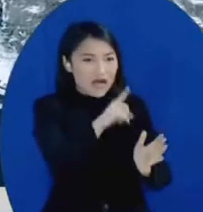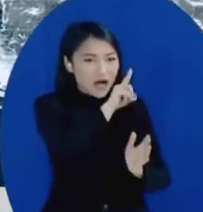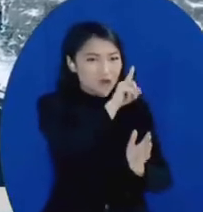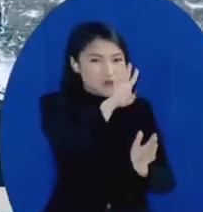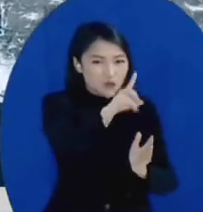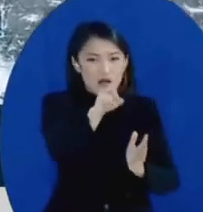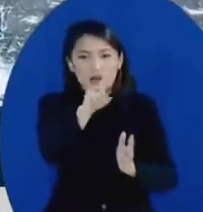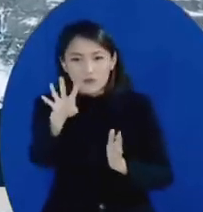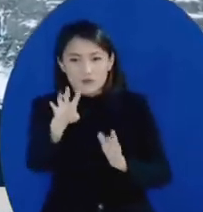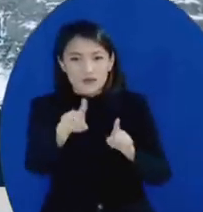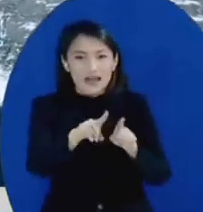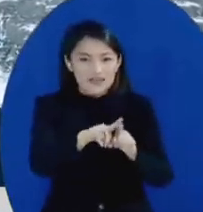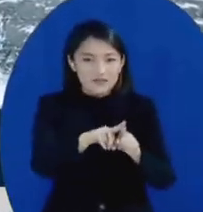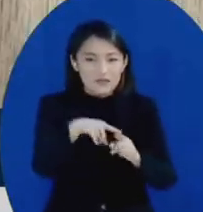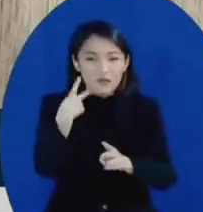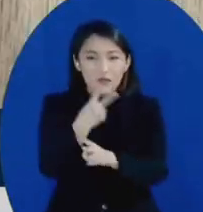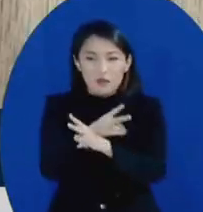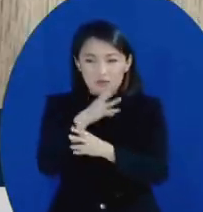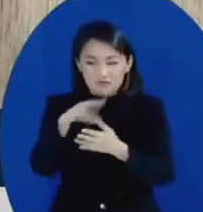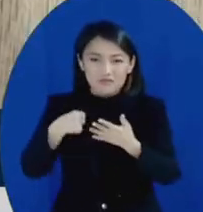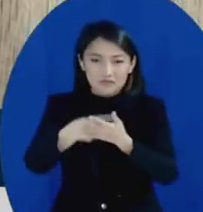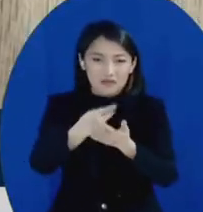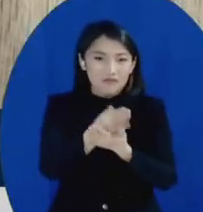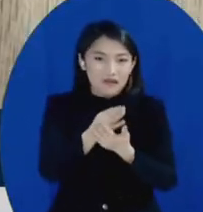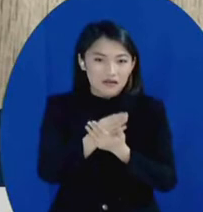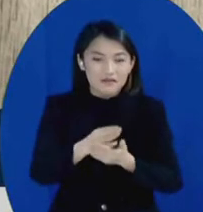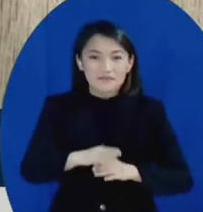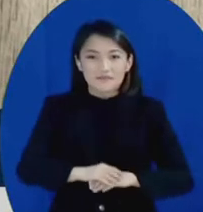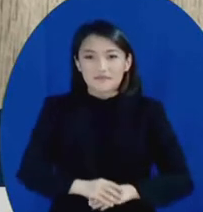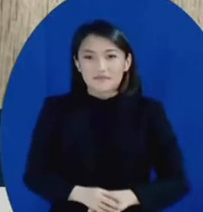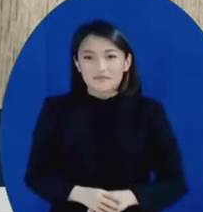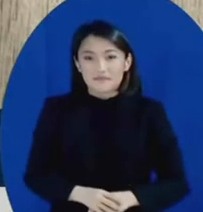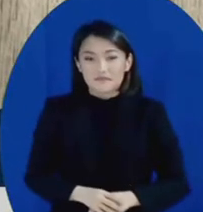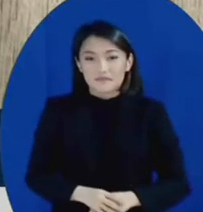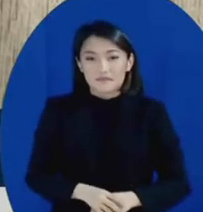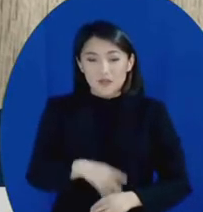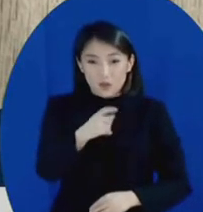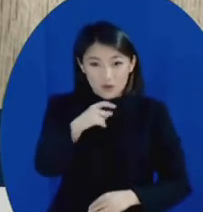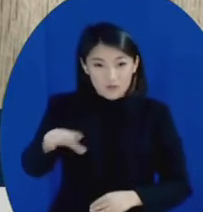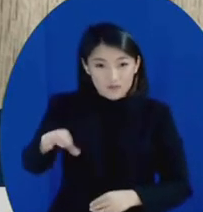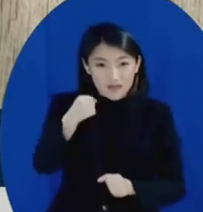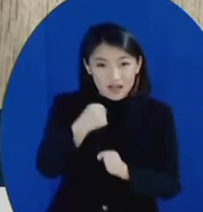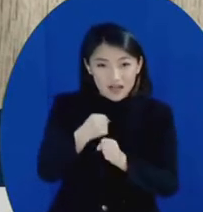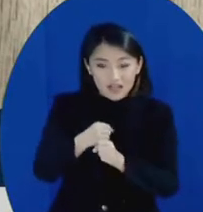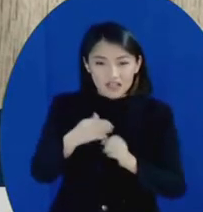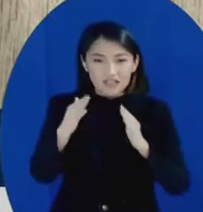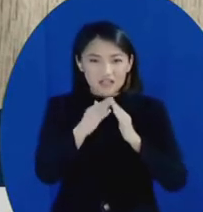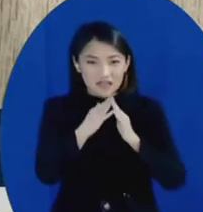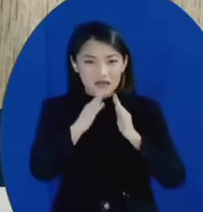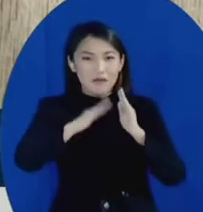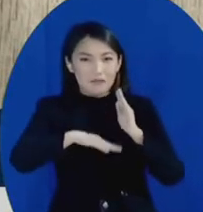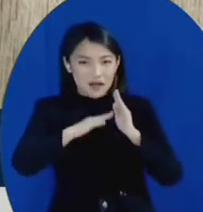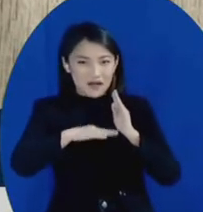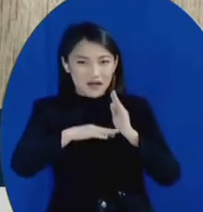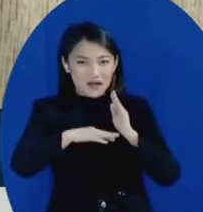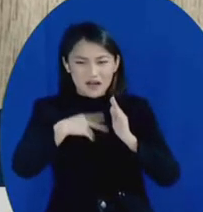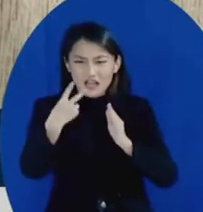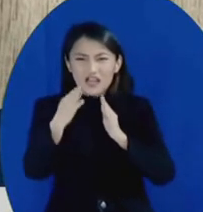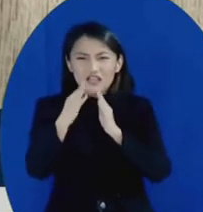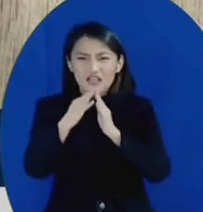сандлыг хуйланд тусгажээ. Энэ салбарын ажлагсад гэрээсээ 20 хоног хол хөндөй